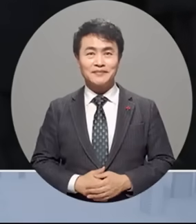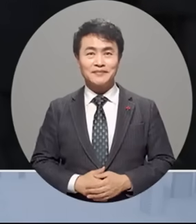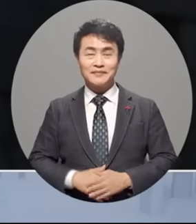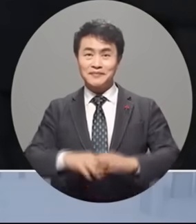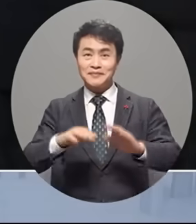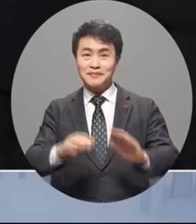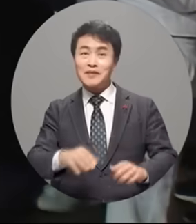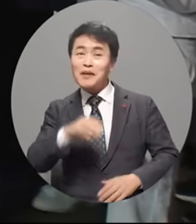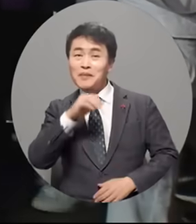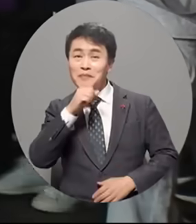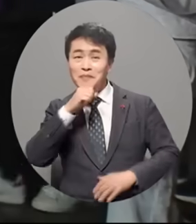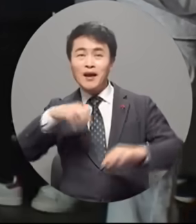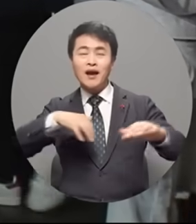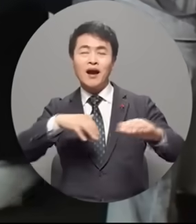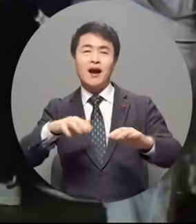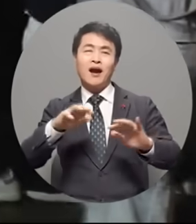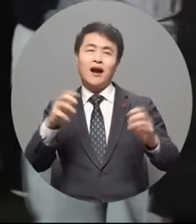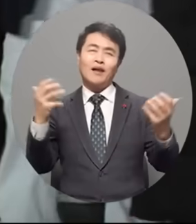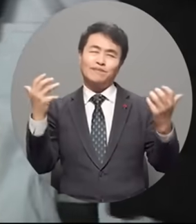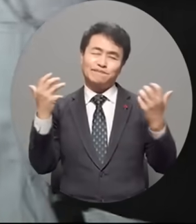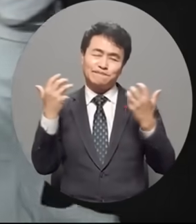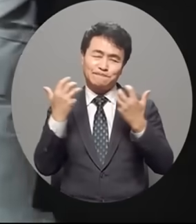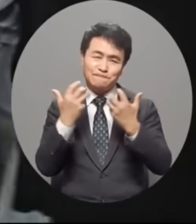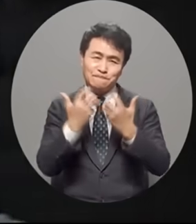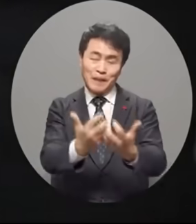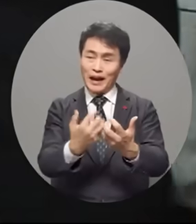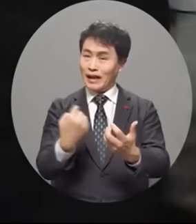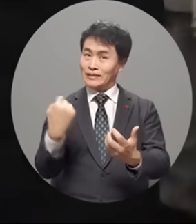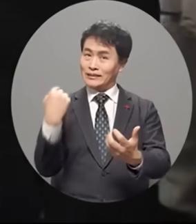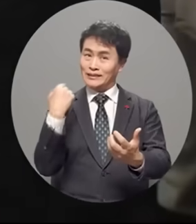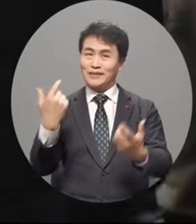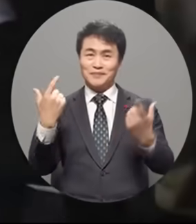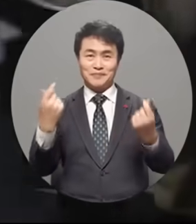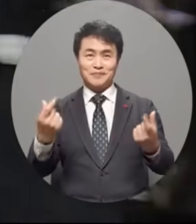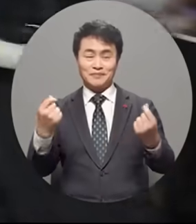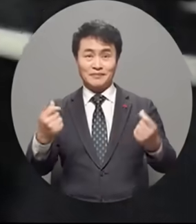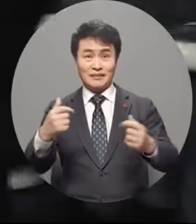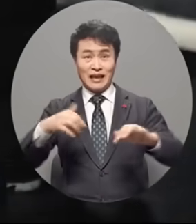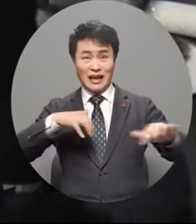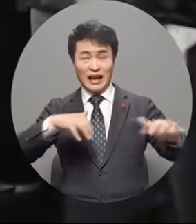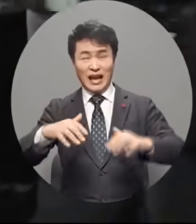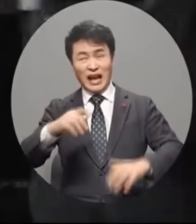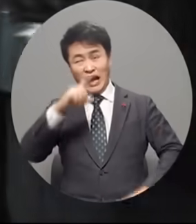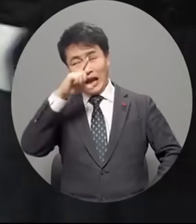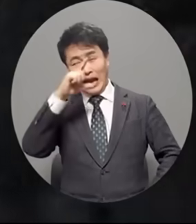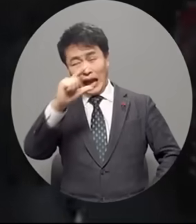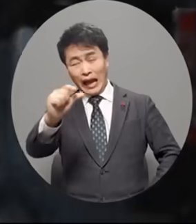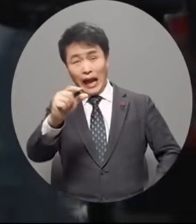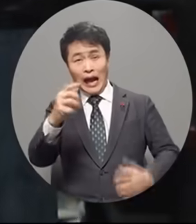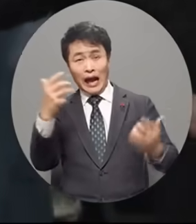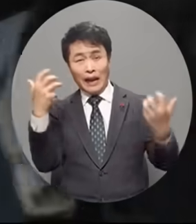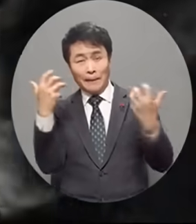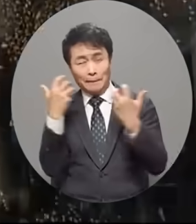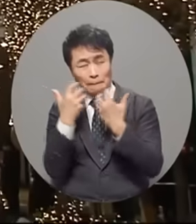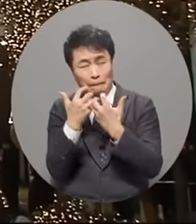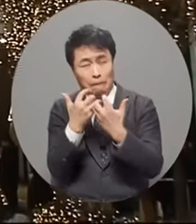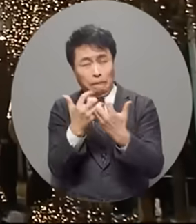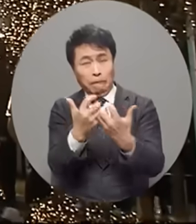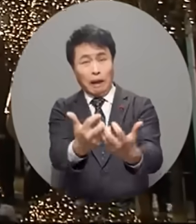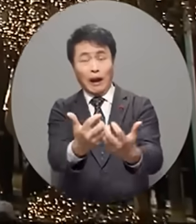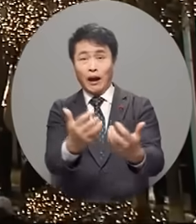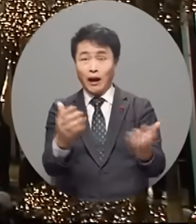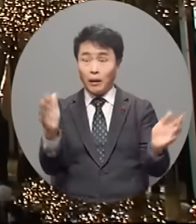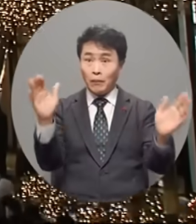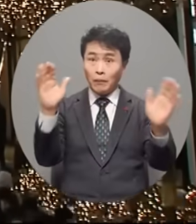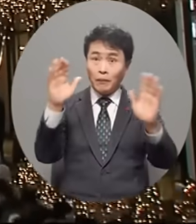네, 명동 거리는 시민들로 가득 찼습니다. 제 뒤로 보이는 것처럼 거리 끝까지 인파가 이어지고 있습니다. 날이